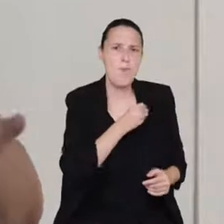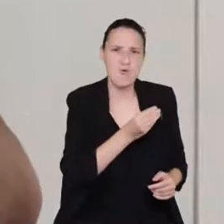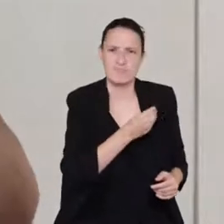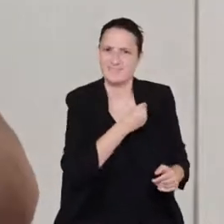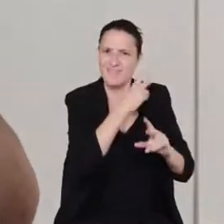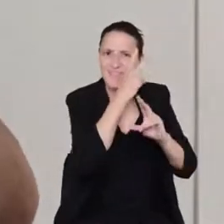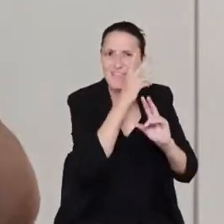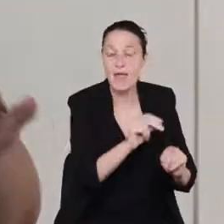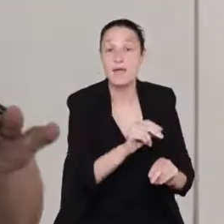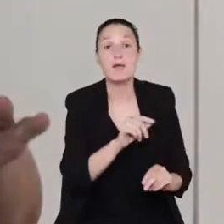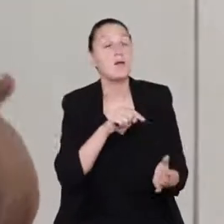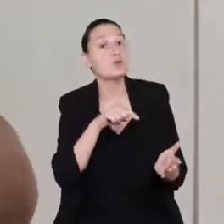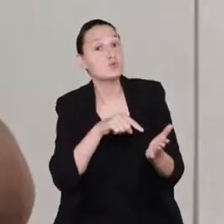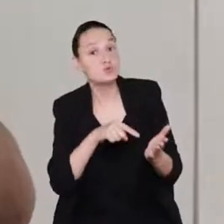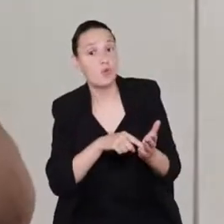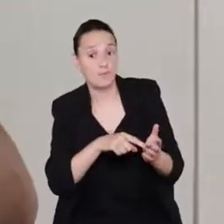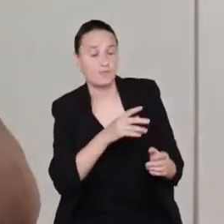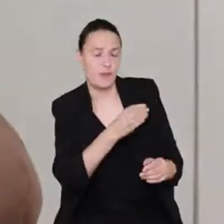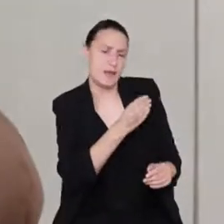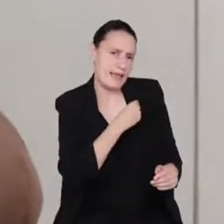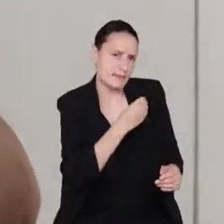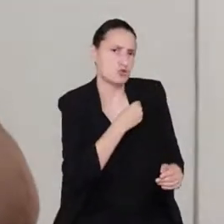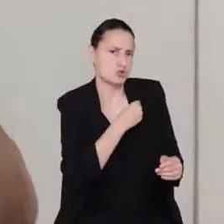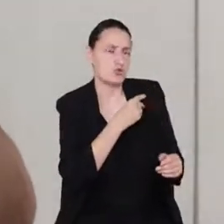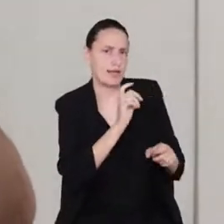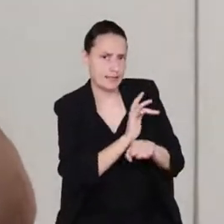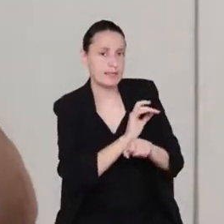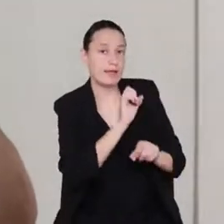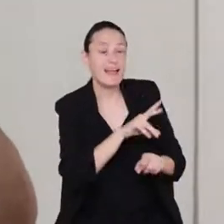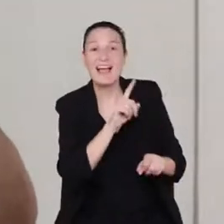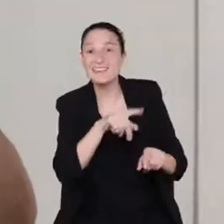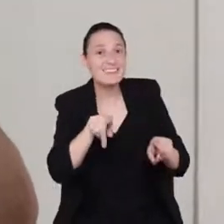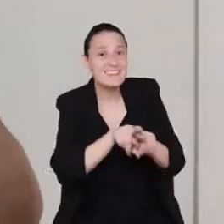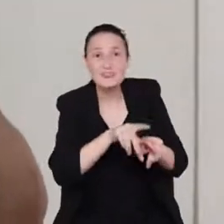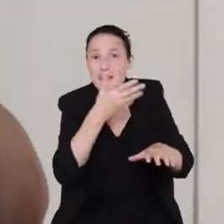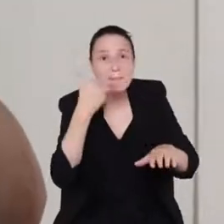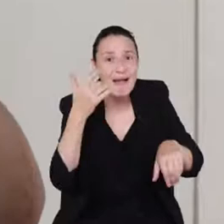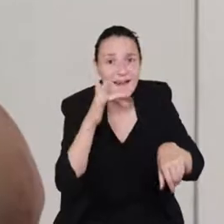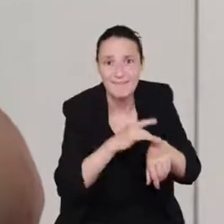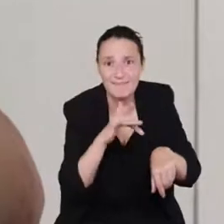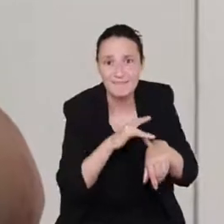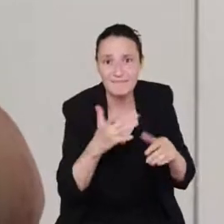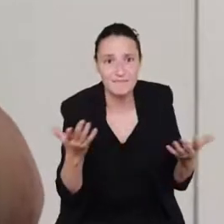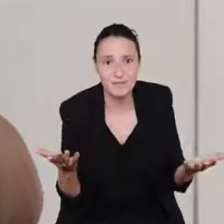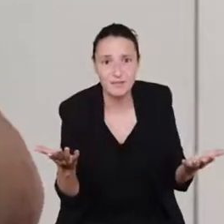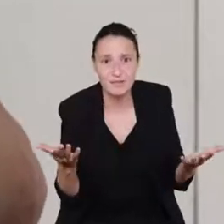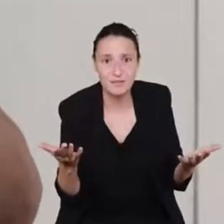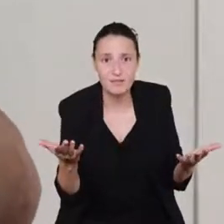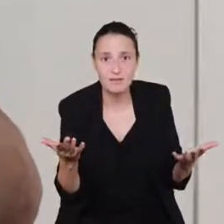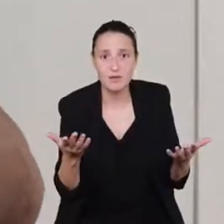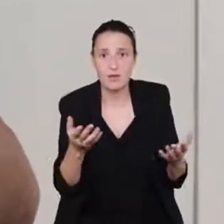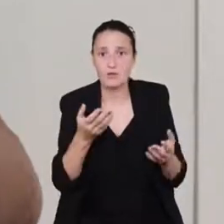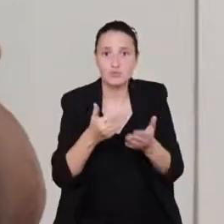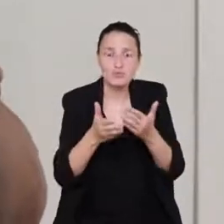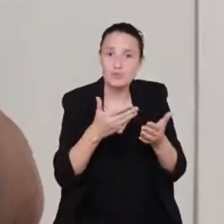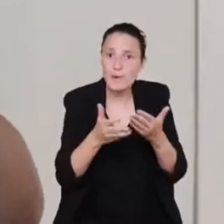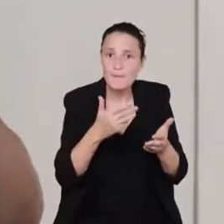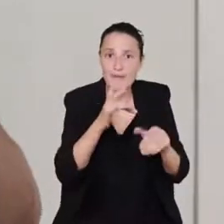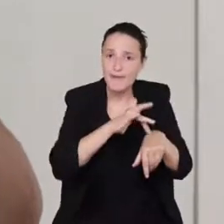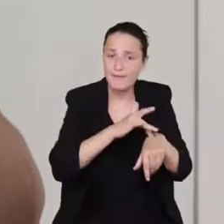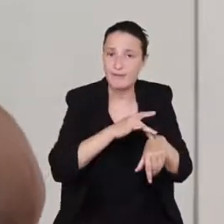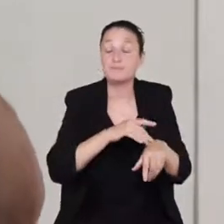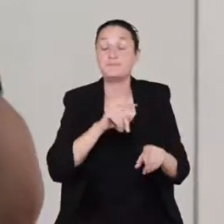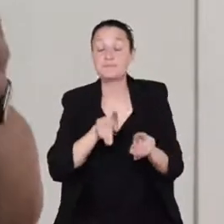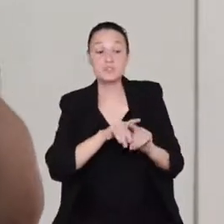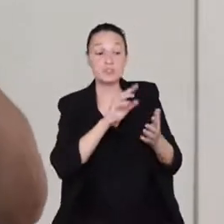tą krytykę etyczną, no to jest jeszcze czymś absolutnie nieefektywnym. Znaczy, że jeżeli popatrzymy na te teksty pisane w